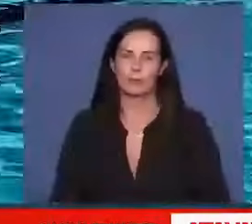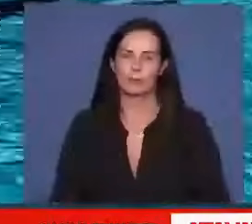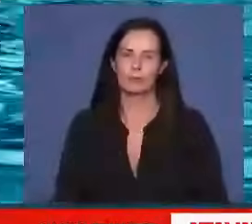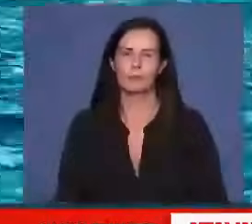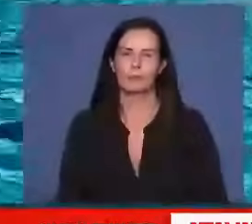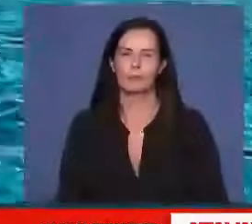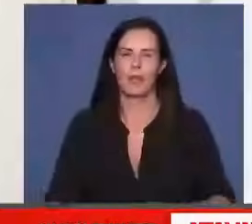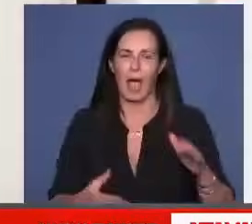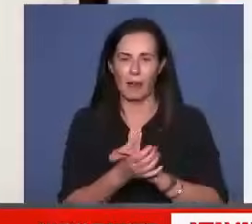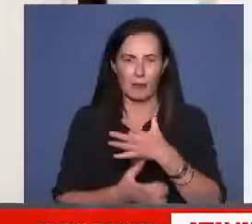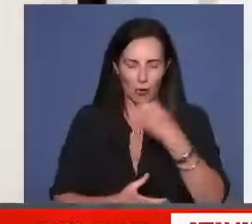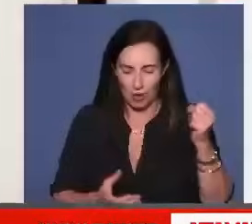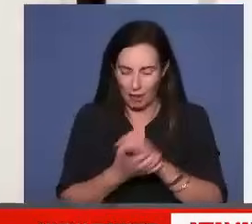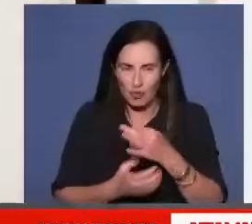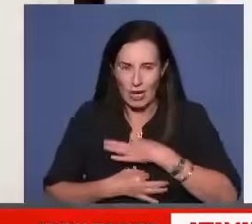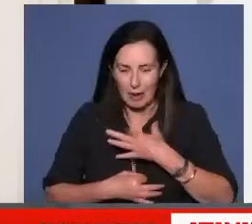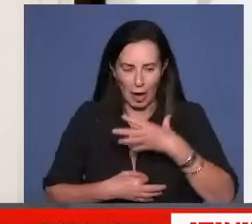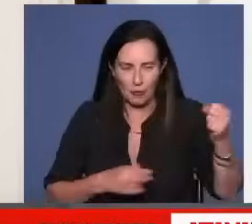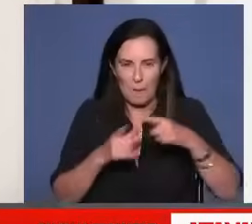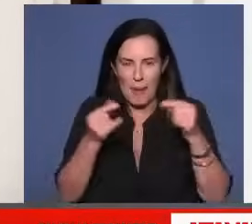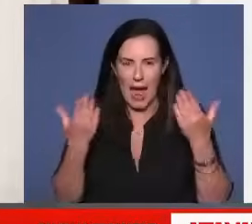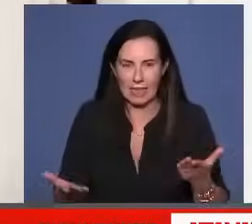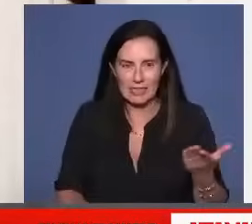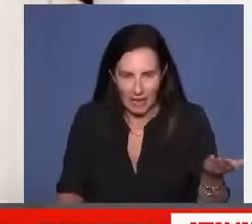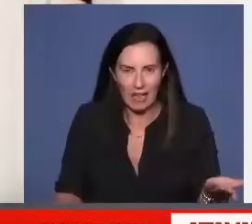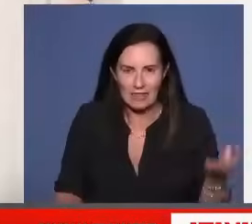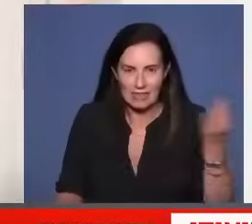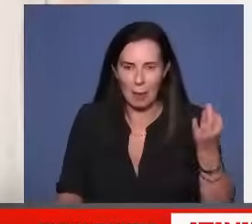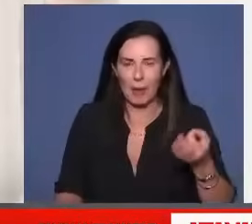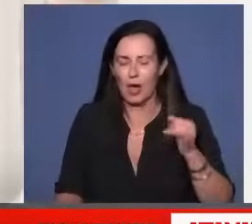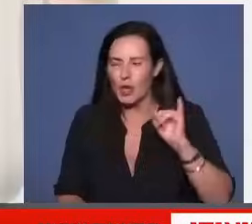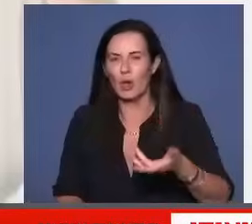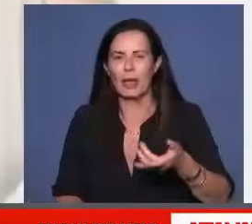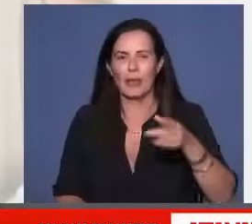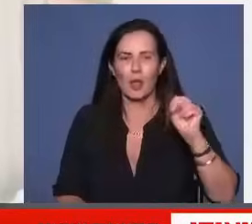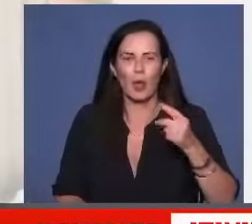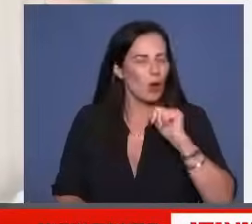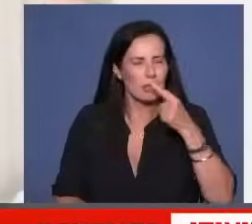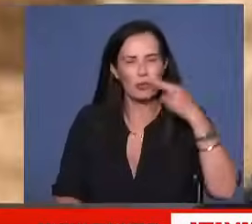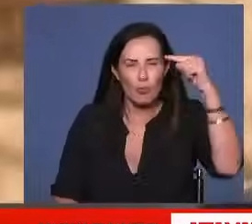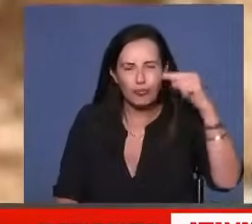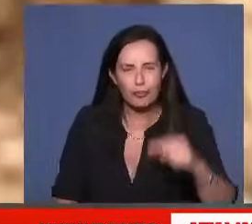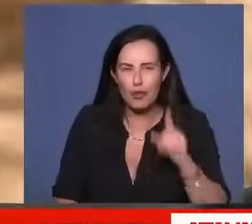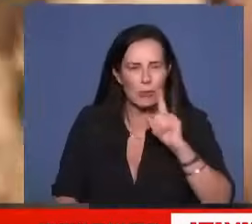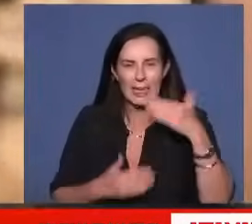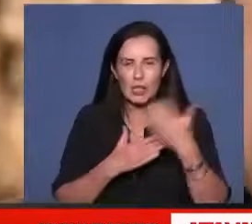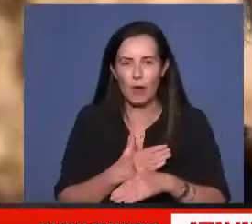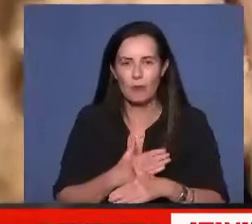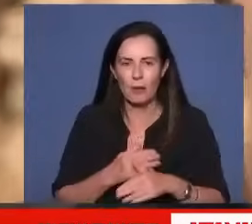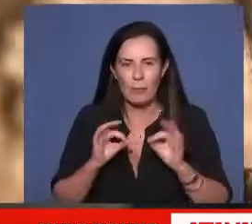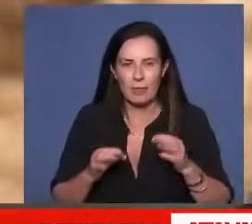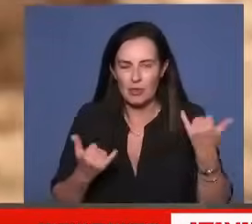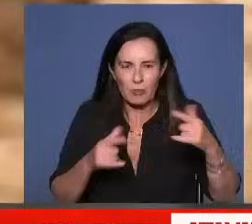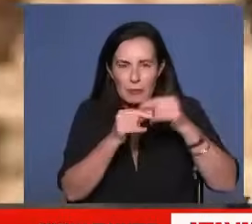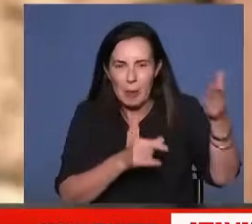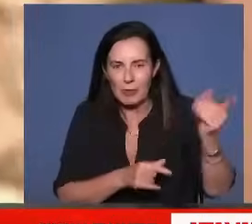חברים שלנו חטופים, חברים שלנו בעזה. סבבה? יותם חיים, נוער גם... אני לא אגיד את כל השמות עכשיו, זה לא נגמר. כאילו, פאקינג בעזה עכשיו, זה לא